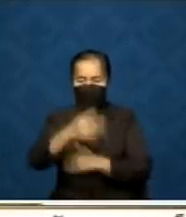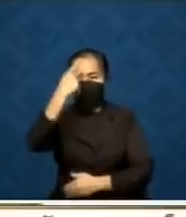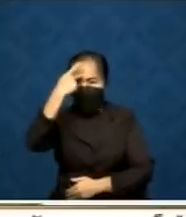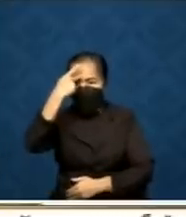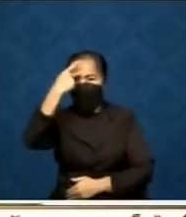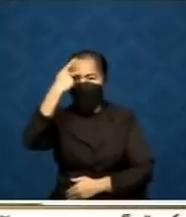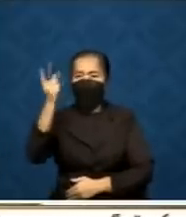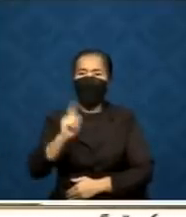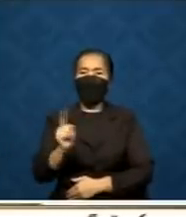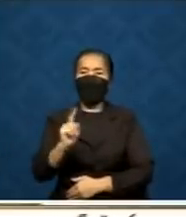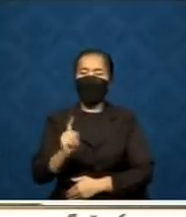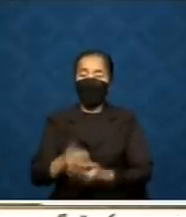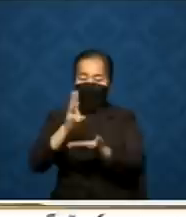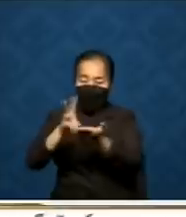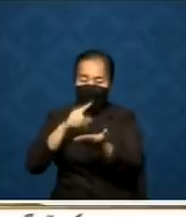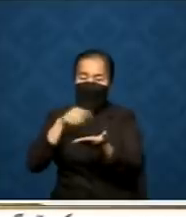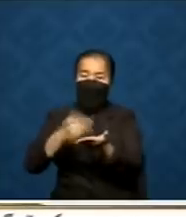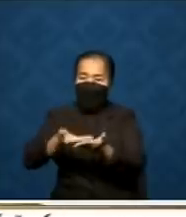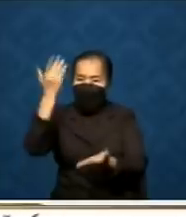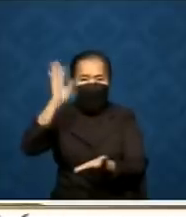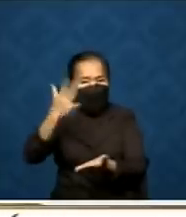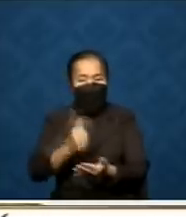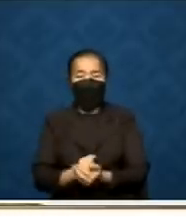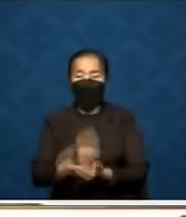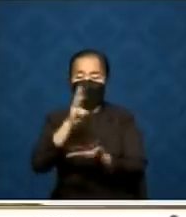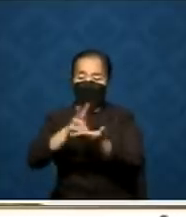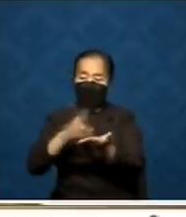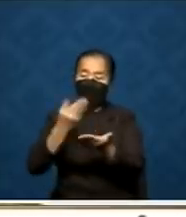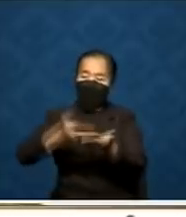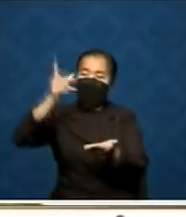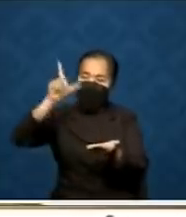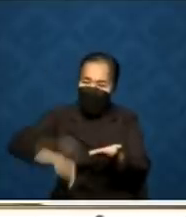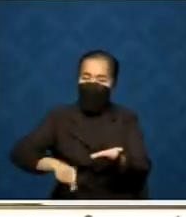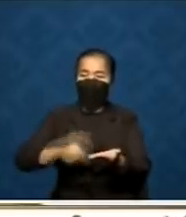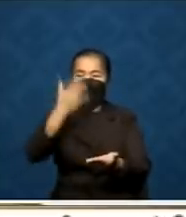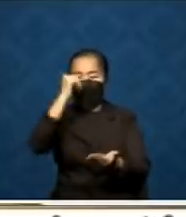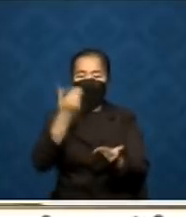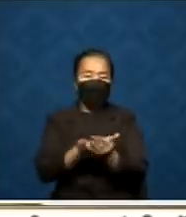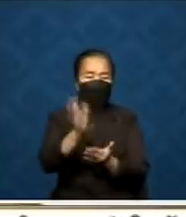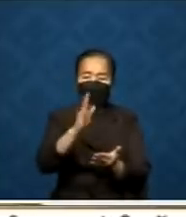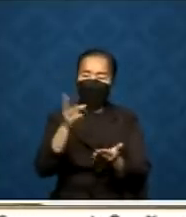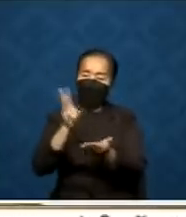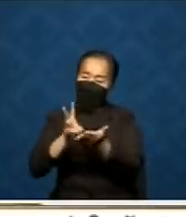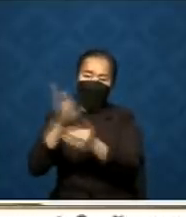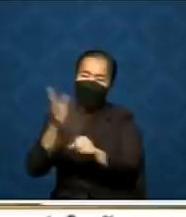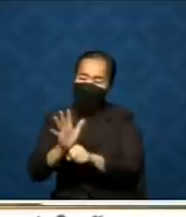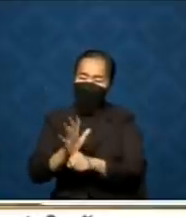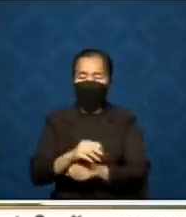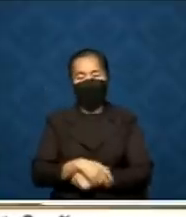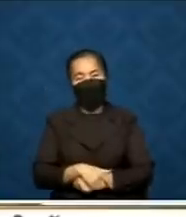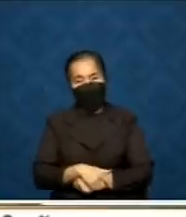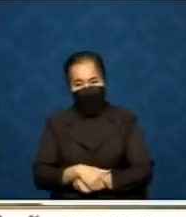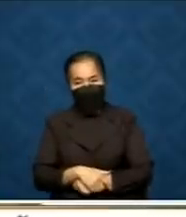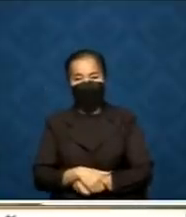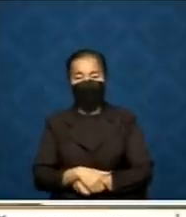ฝากพี่วีระเบียร์มันไม่แพงเลยยาตัวนี้ไม่แพงดีไม่พอและแล้วในที่